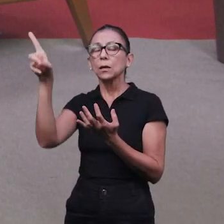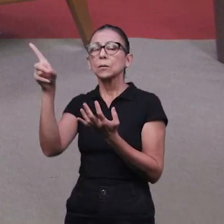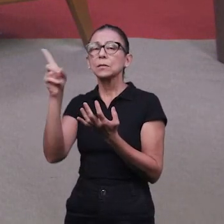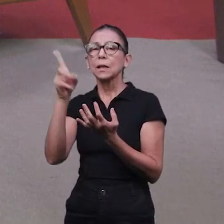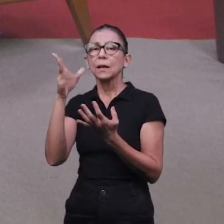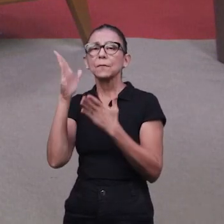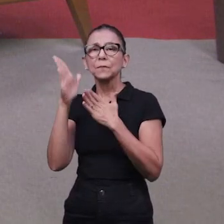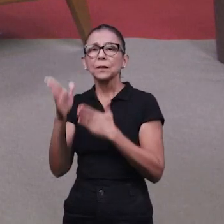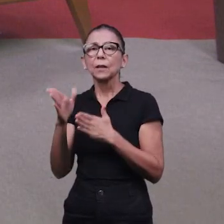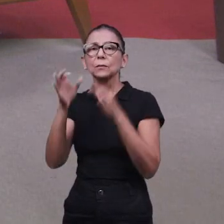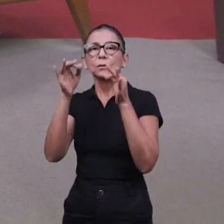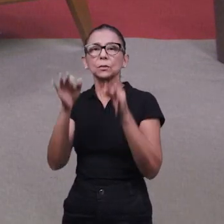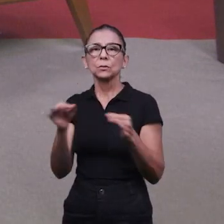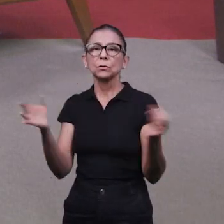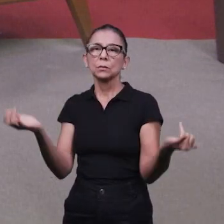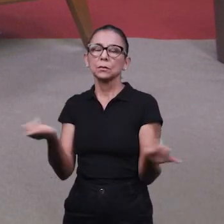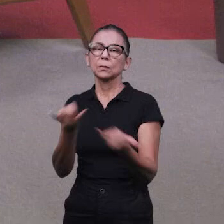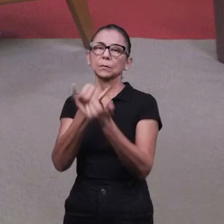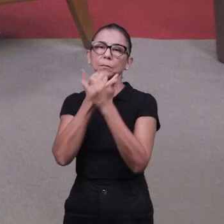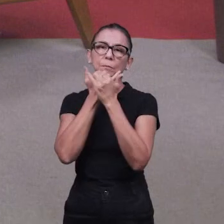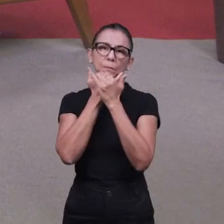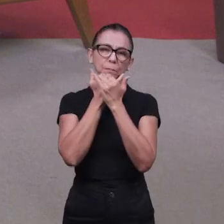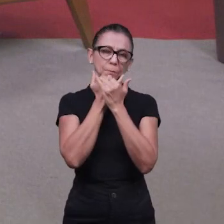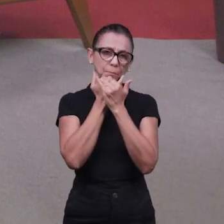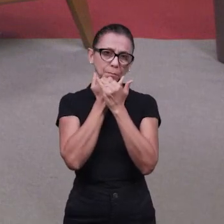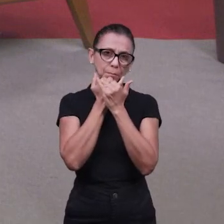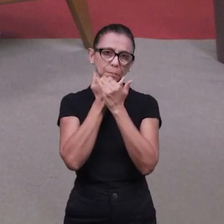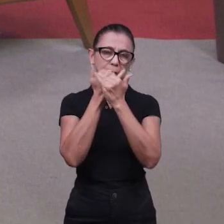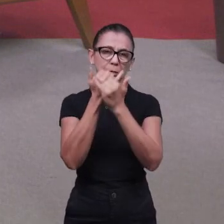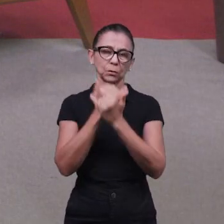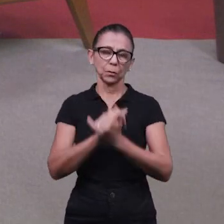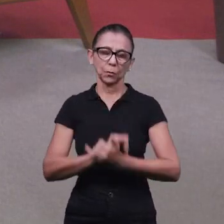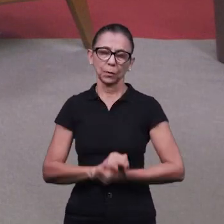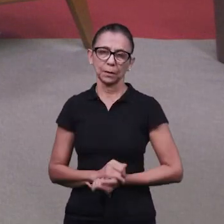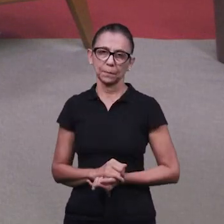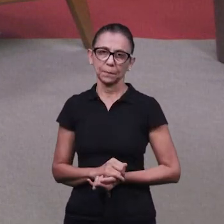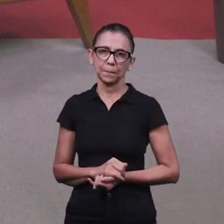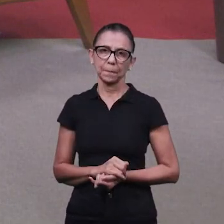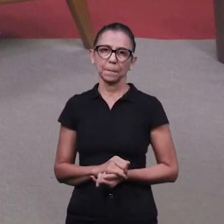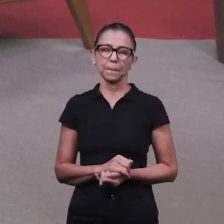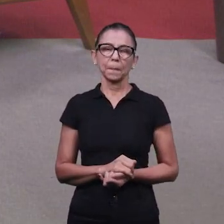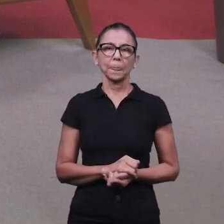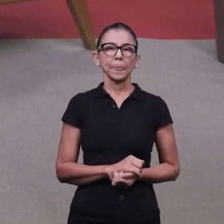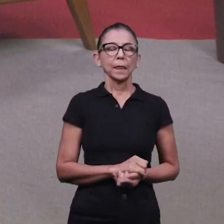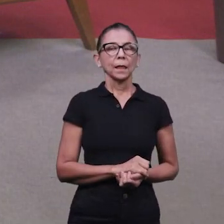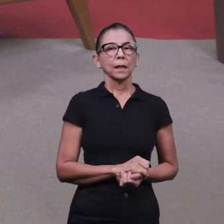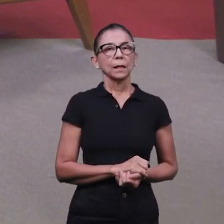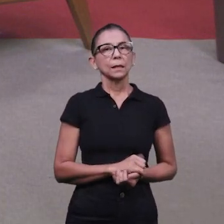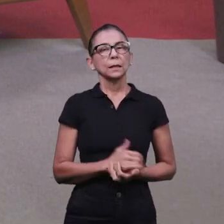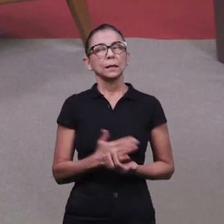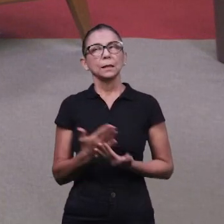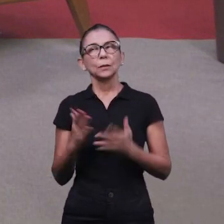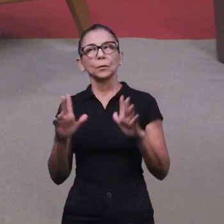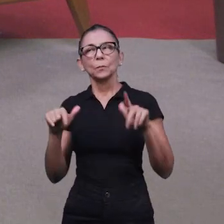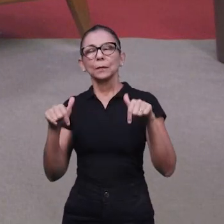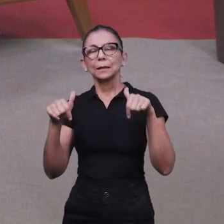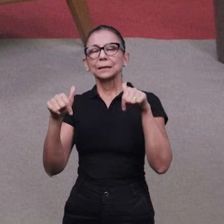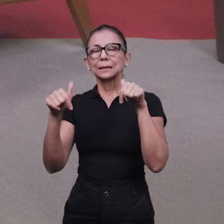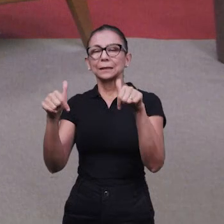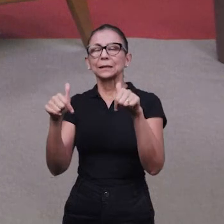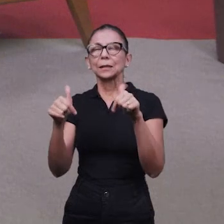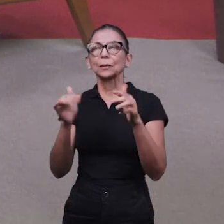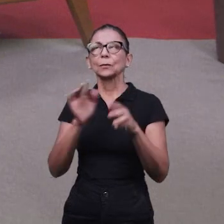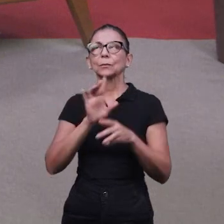pardonner. Et là, il entre dans la manière donnée par Dieu et pourvue par Dieu le